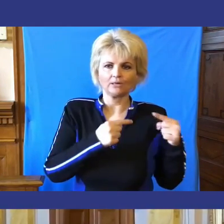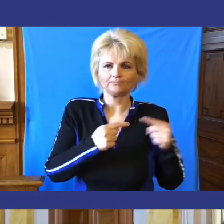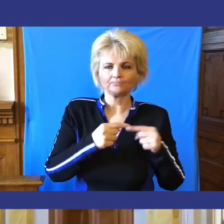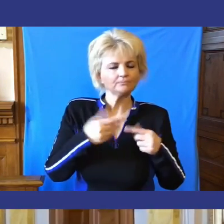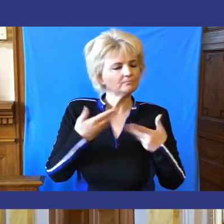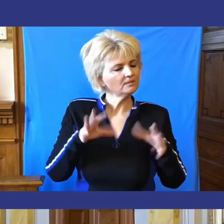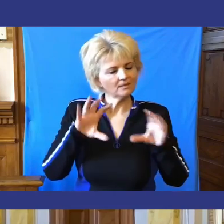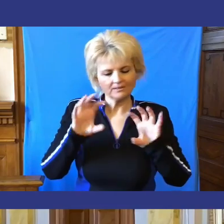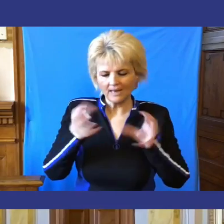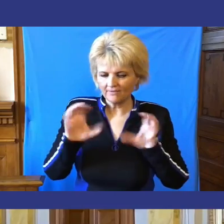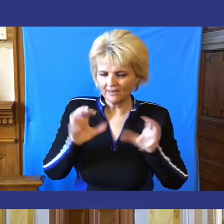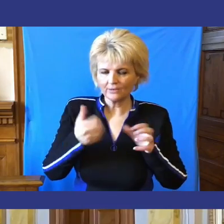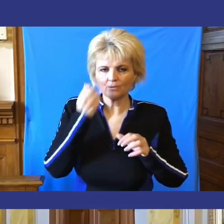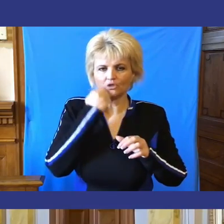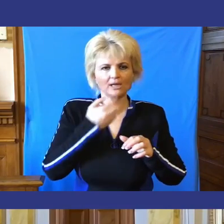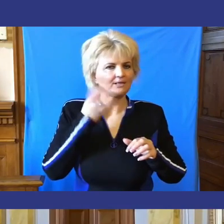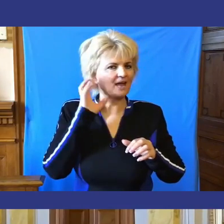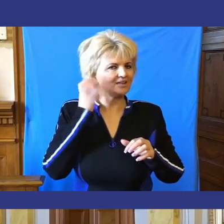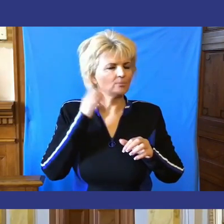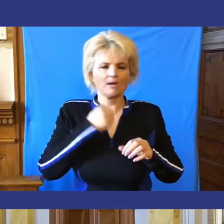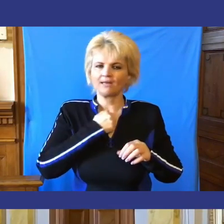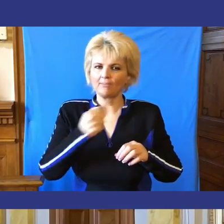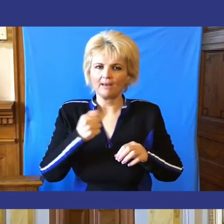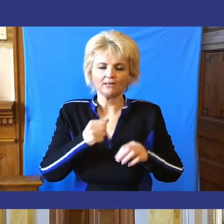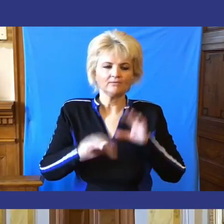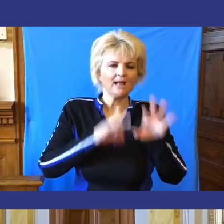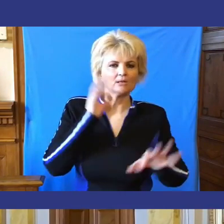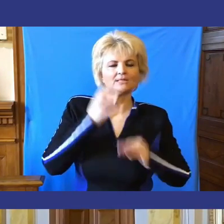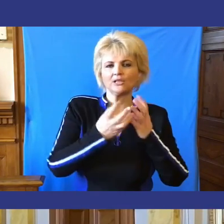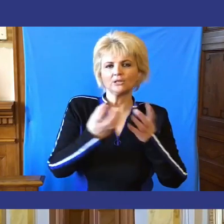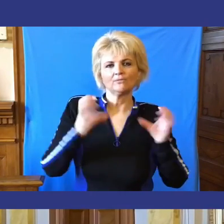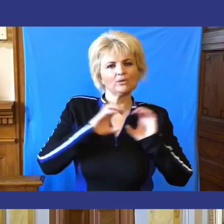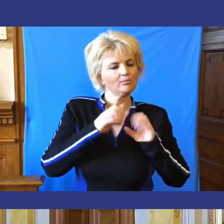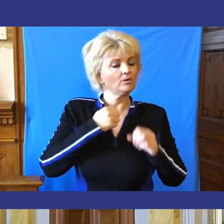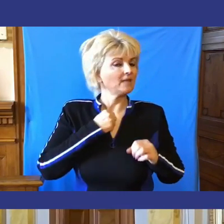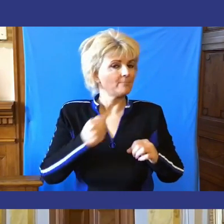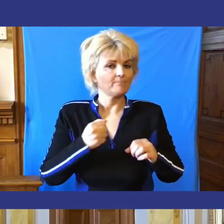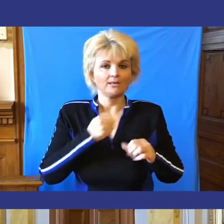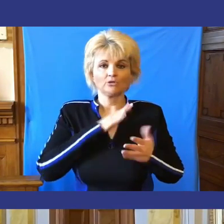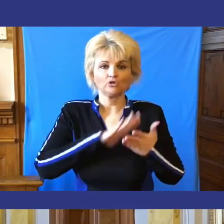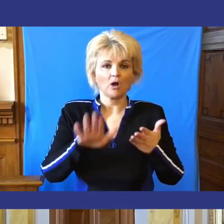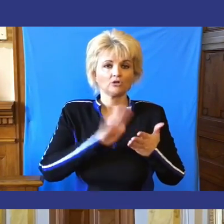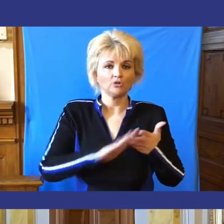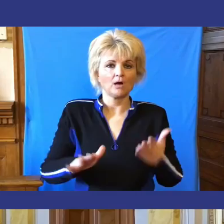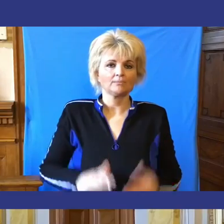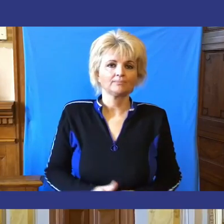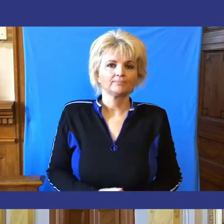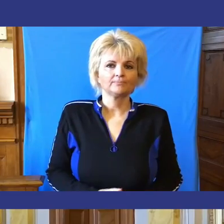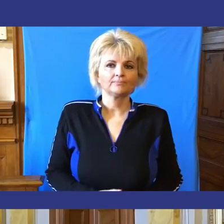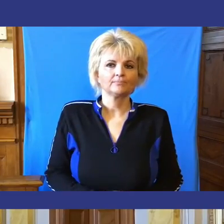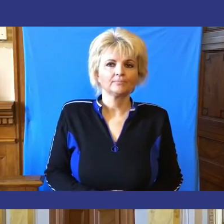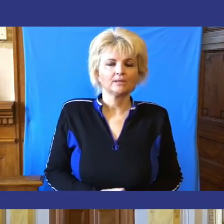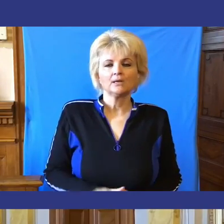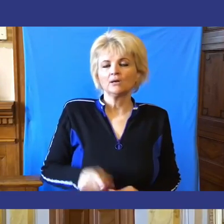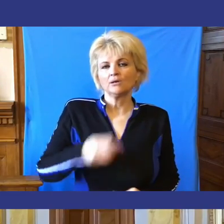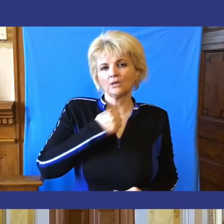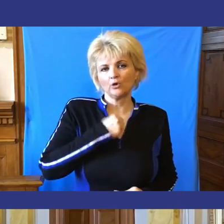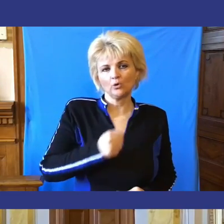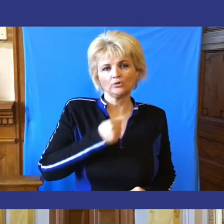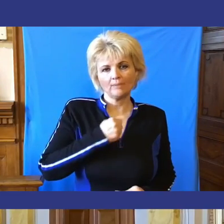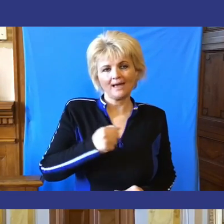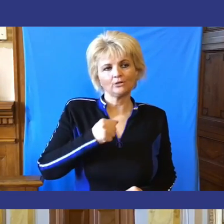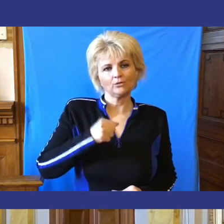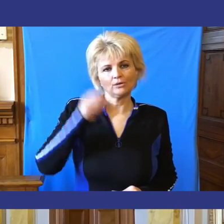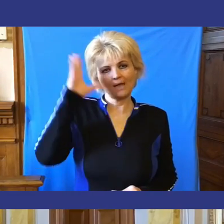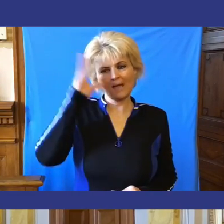a televízióban, sem a saját rádiójában, sem a választási fórumokon, sehol, soha. Ez a hős, bátor ember, aki még